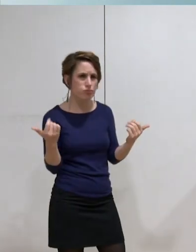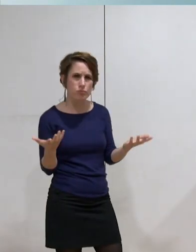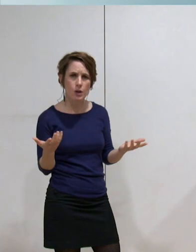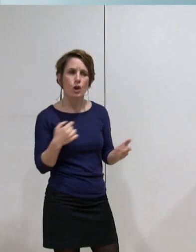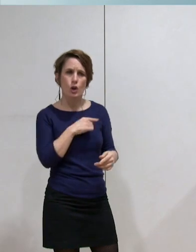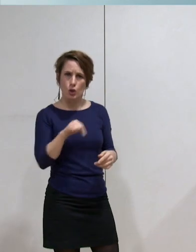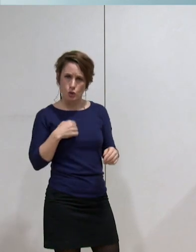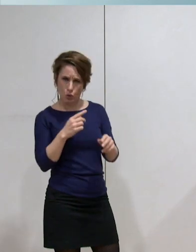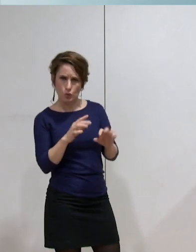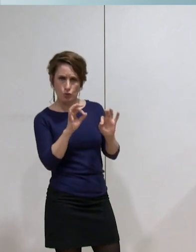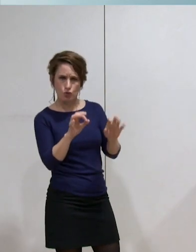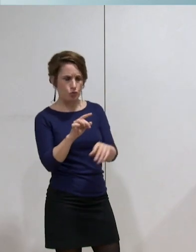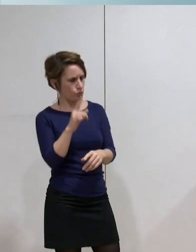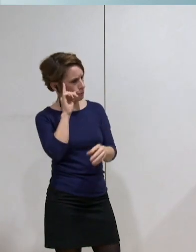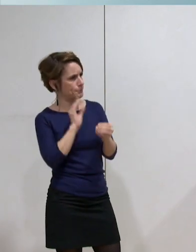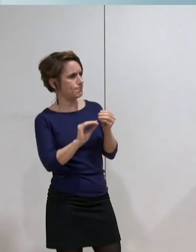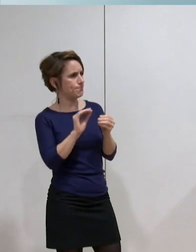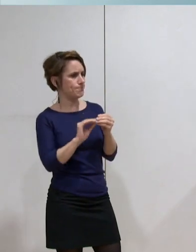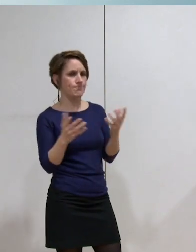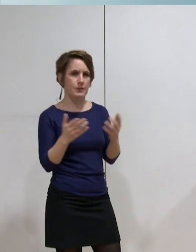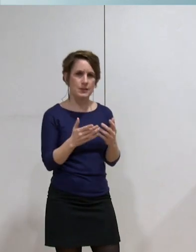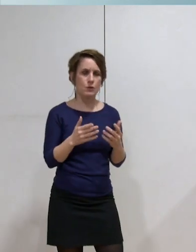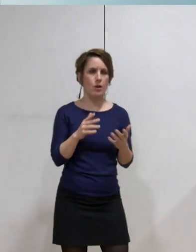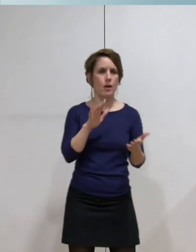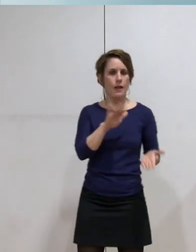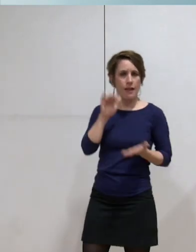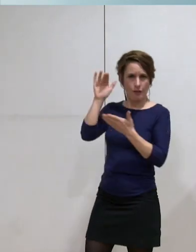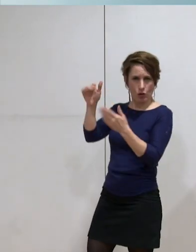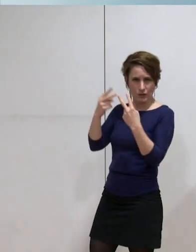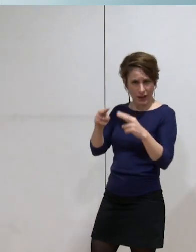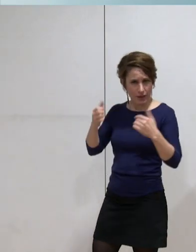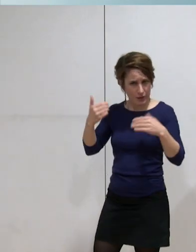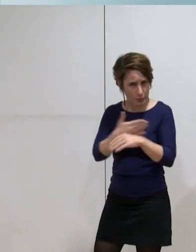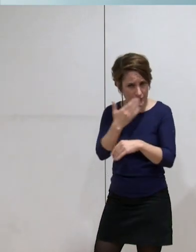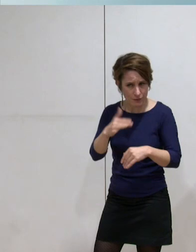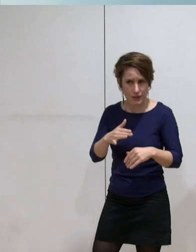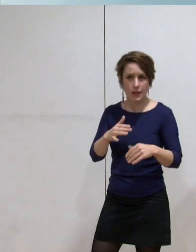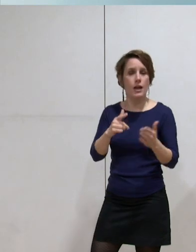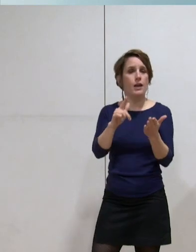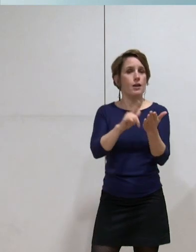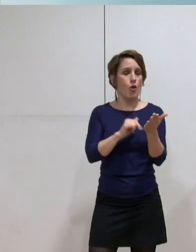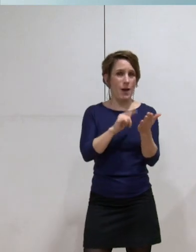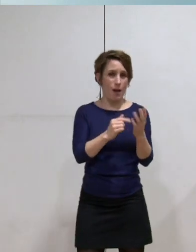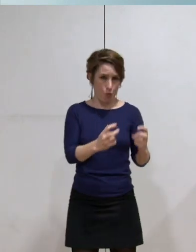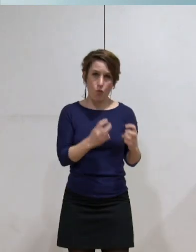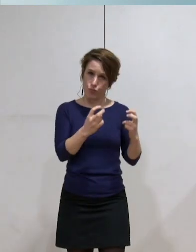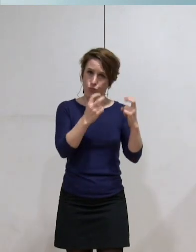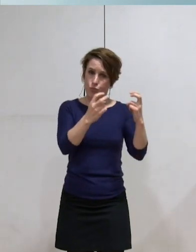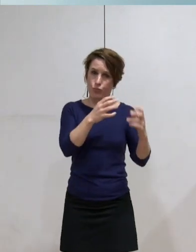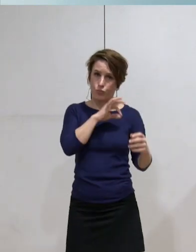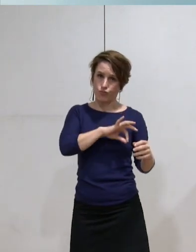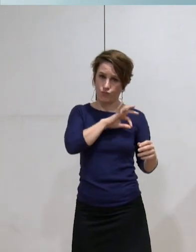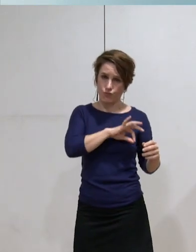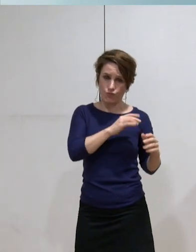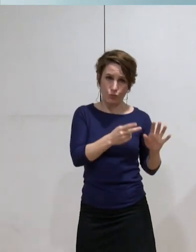fait-il que malgré la réduction des transferts de la ville et la progression des recettes fiscales car ell progressent de plus en plus de grenoblois se